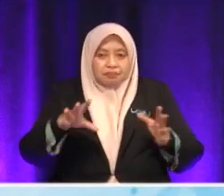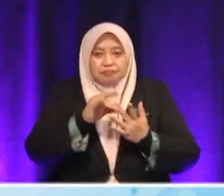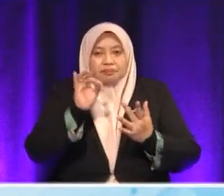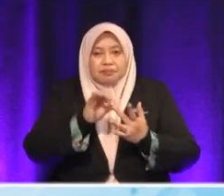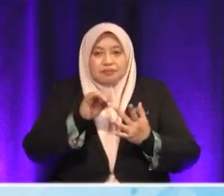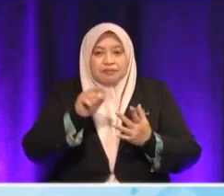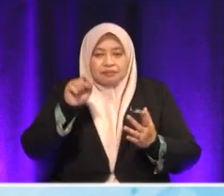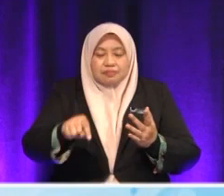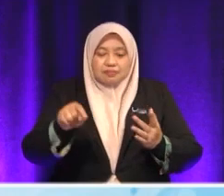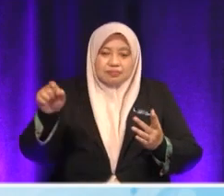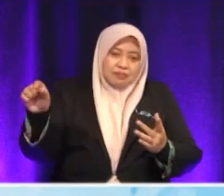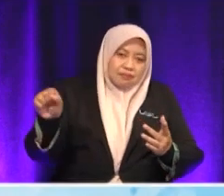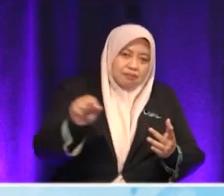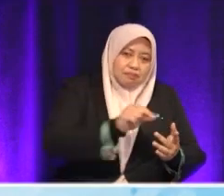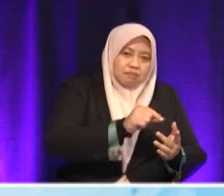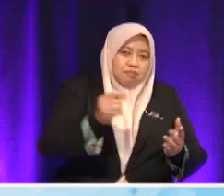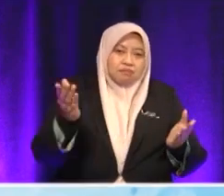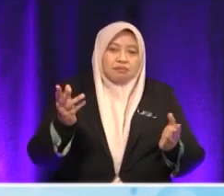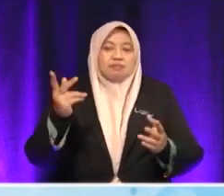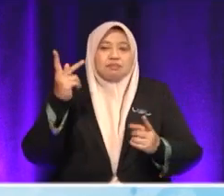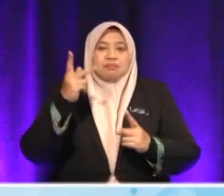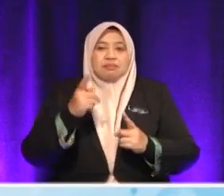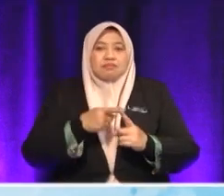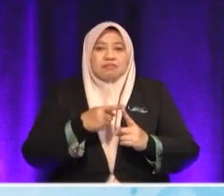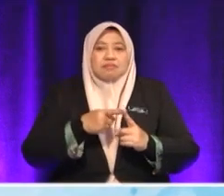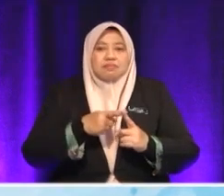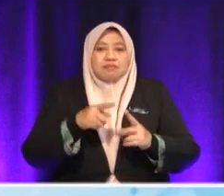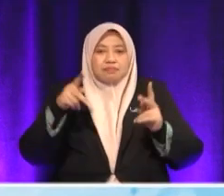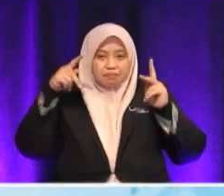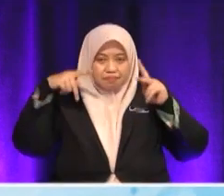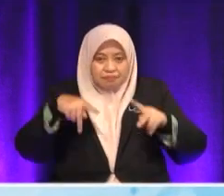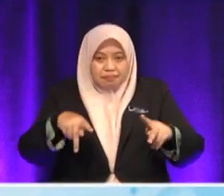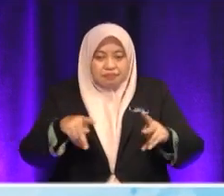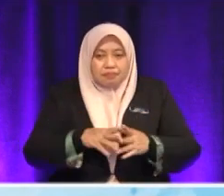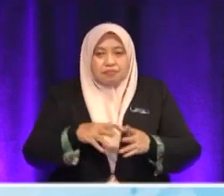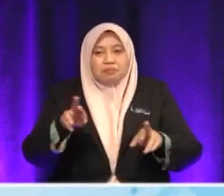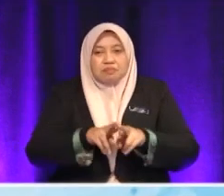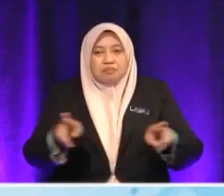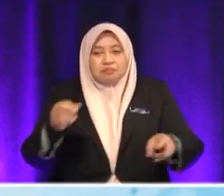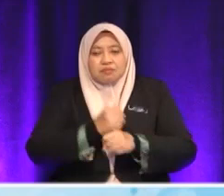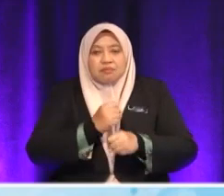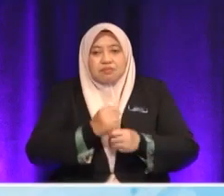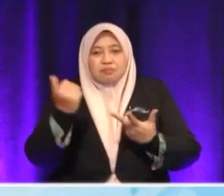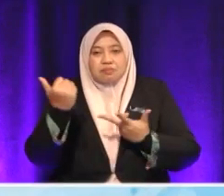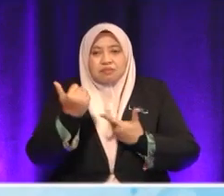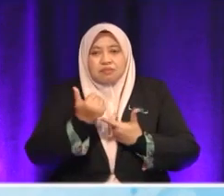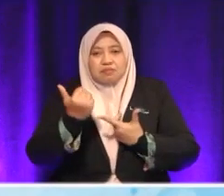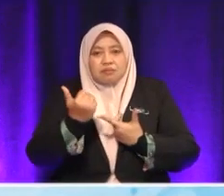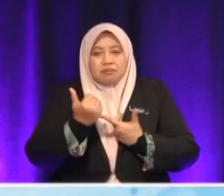lah kita punya image kapal terbang tadi itu kita ke ruang kerja oke yang kedua